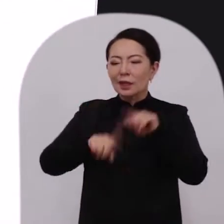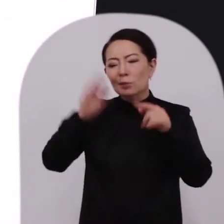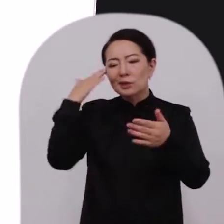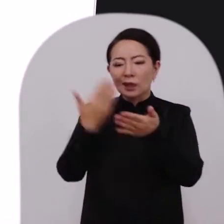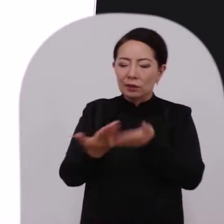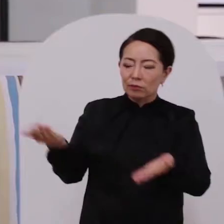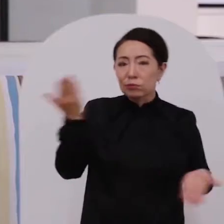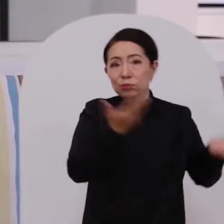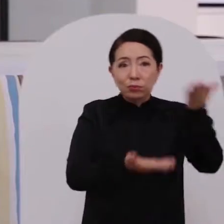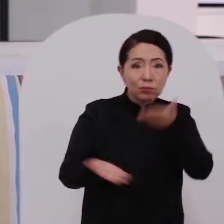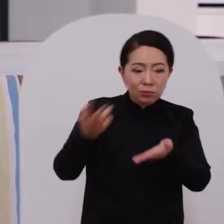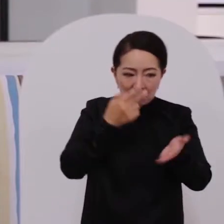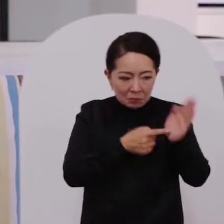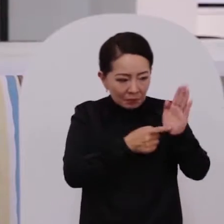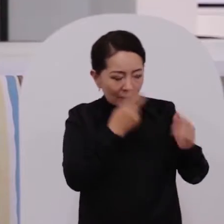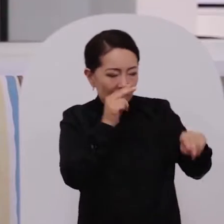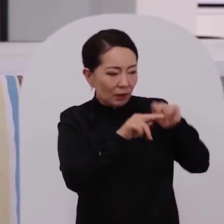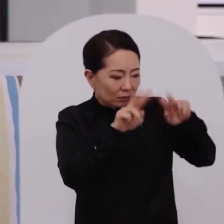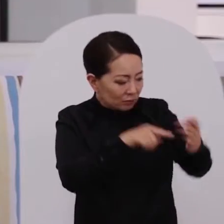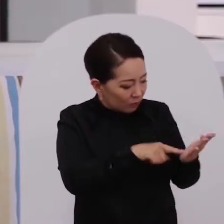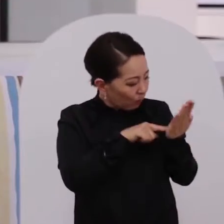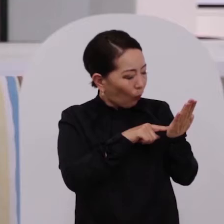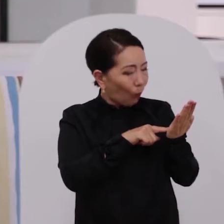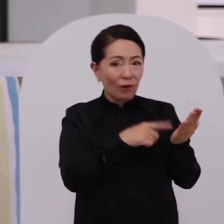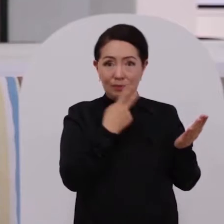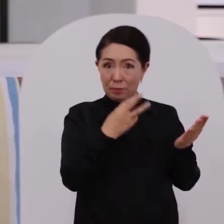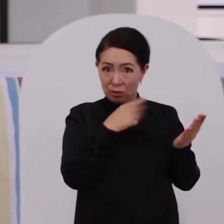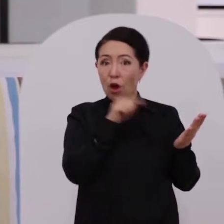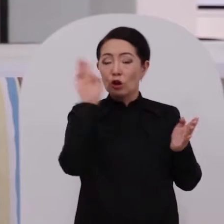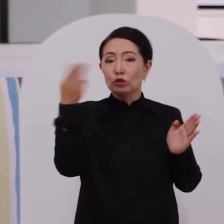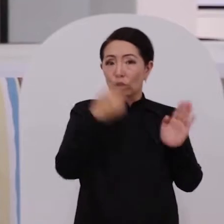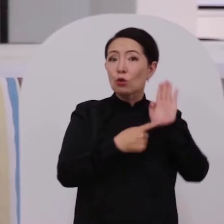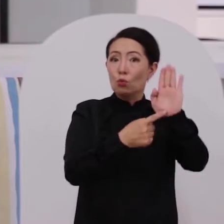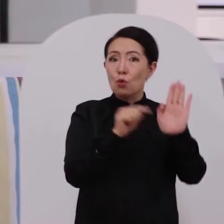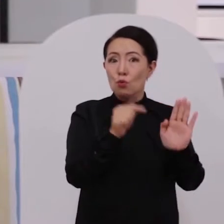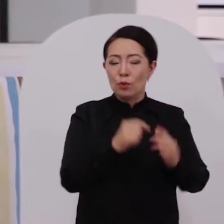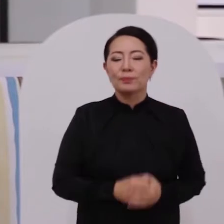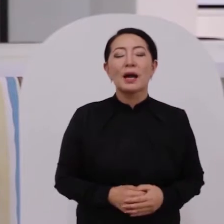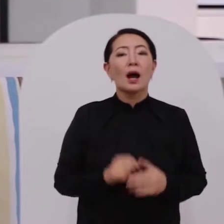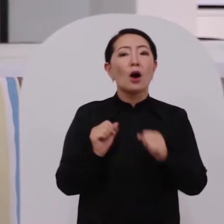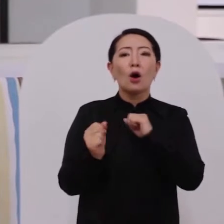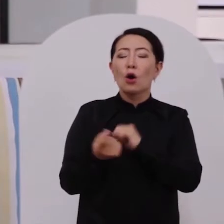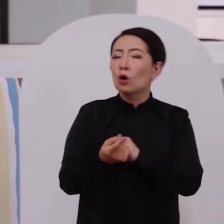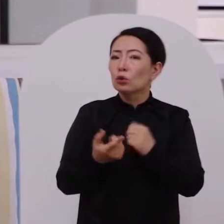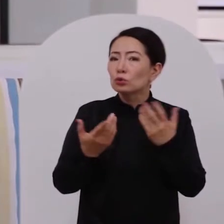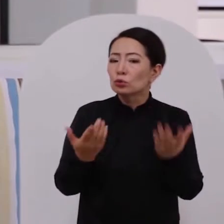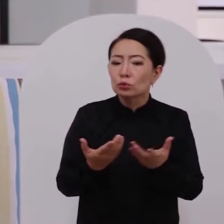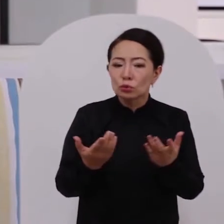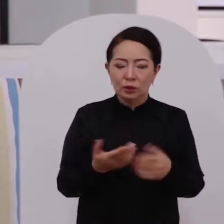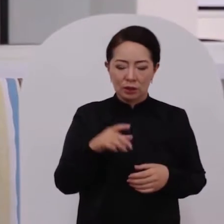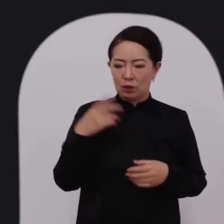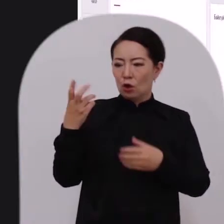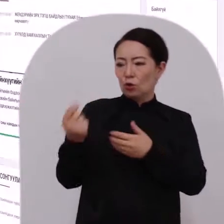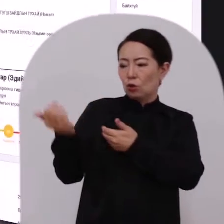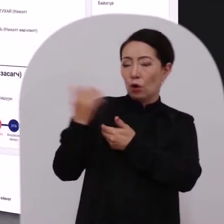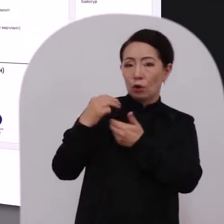илэрхийлж, ямар саналууд өгсөн бэ гэдгийг хянах. Айгийн мэдээллүүдийг үл тодлох чам. За онцлог хоёр нь энэ болохоос биш